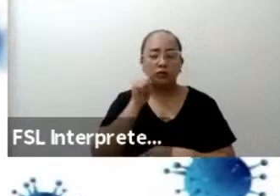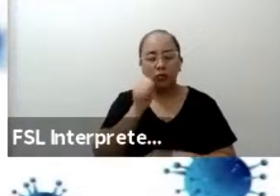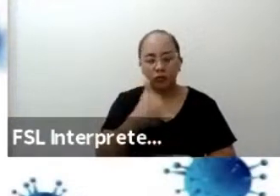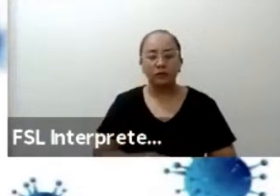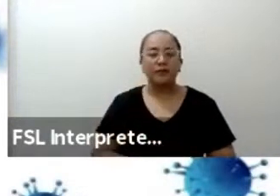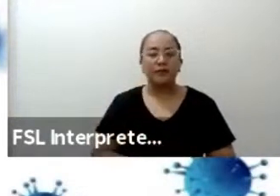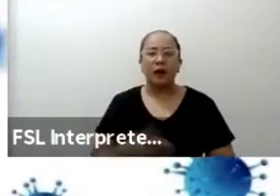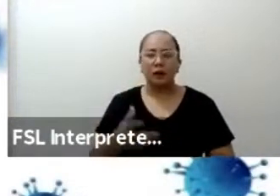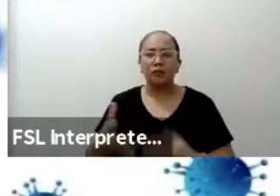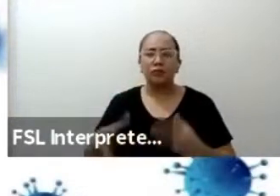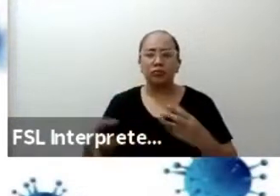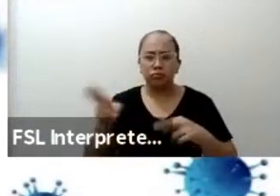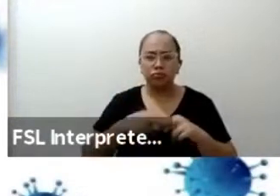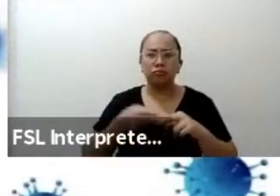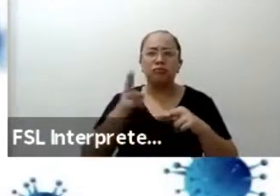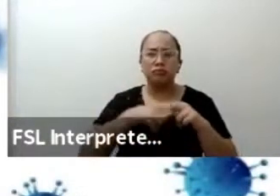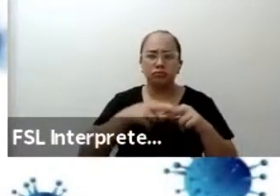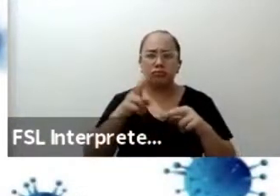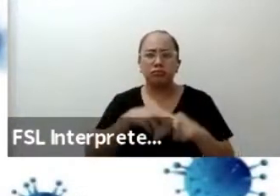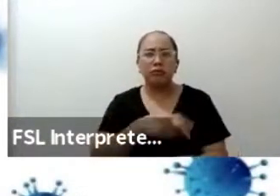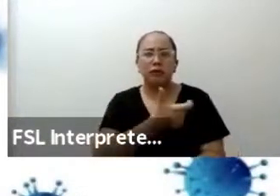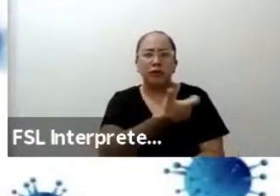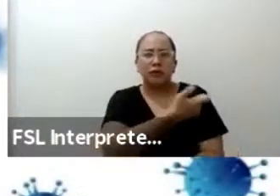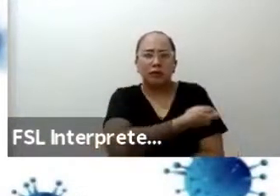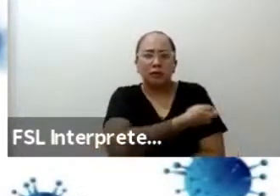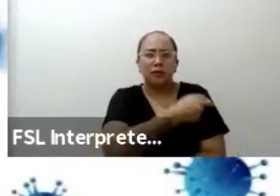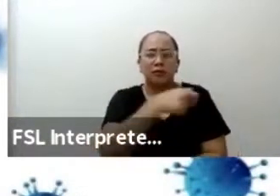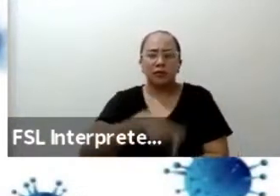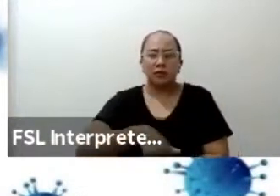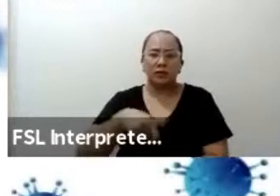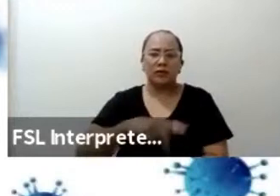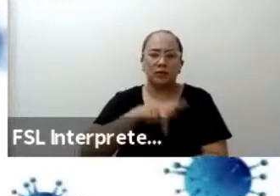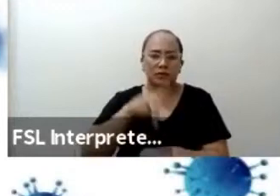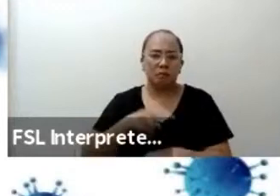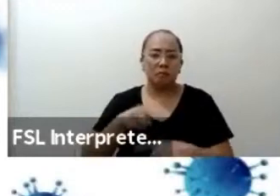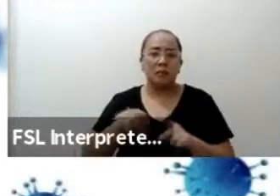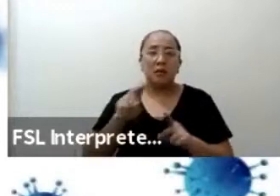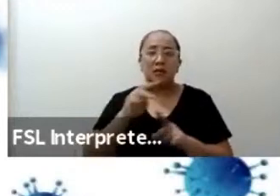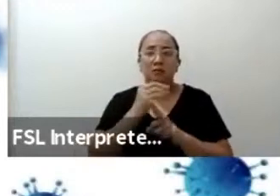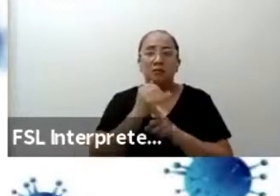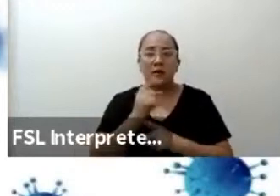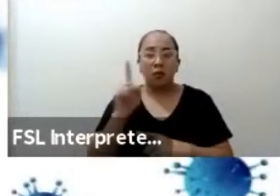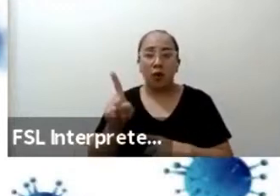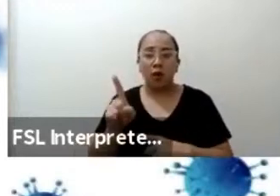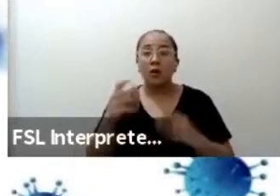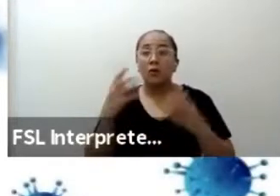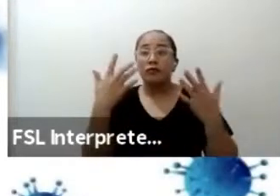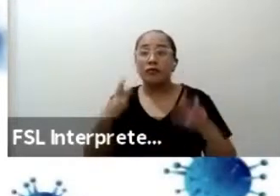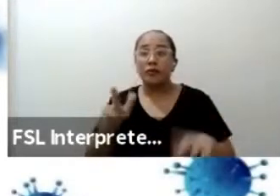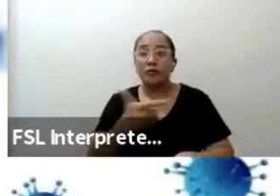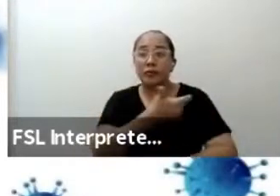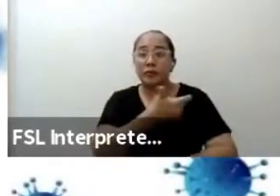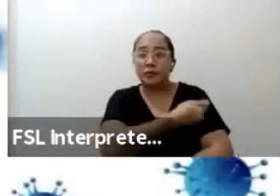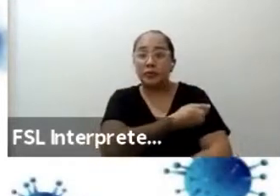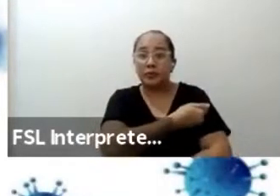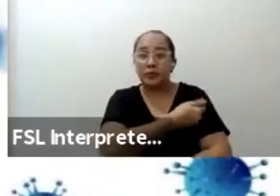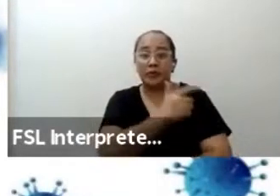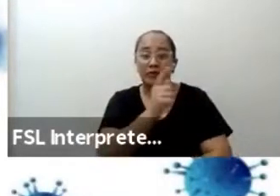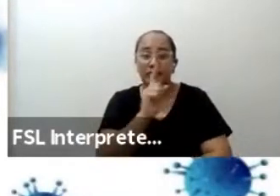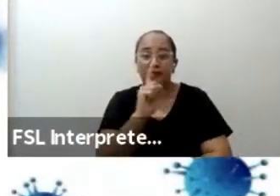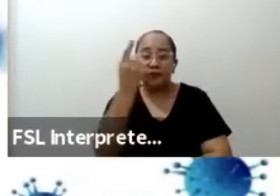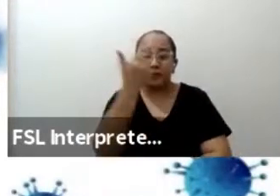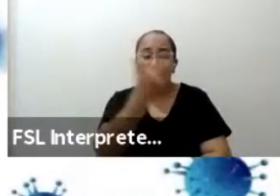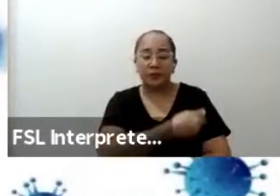bakuna dito sa ating bansa. But as of May 1, vaccinated Filipinos who have had their first dose